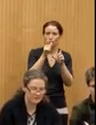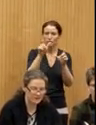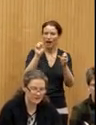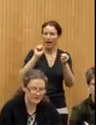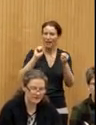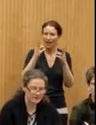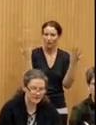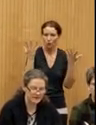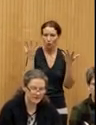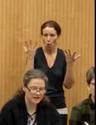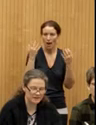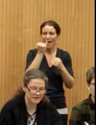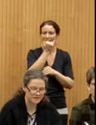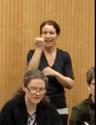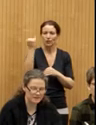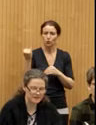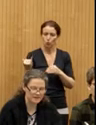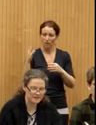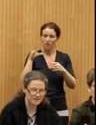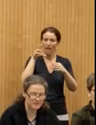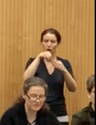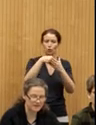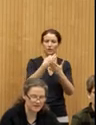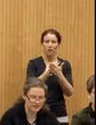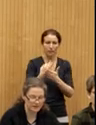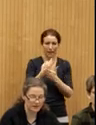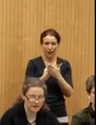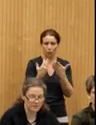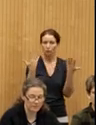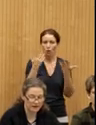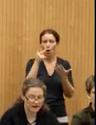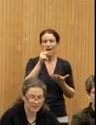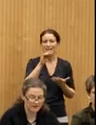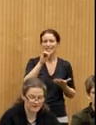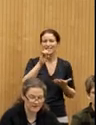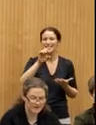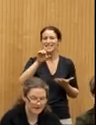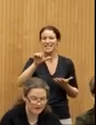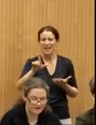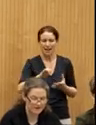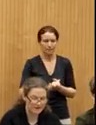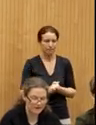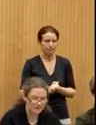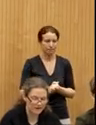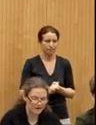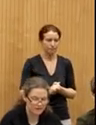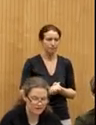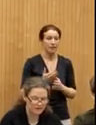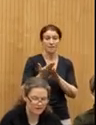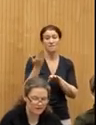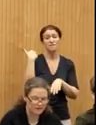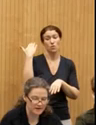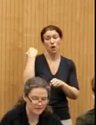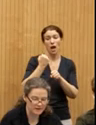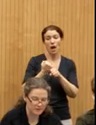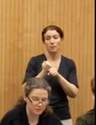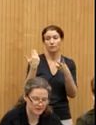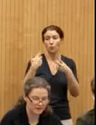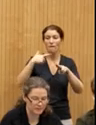inklusive Bildung an der Christian-Albrechts-Universität zu Kiel. Vorher arbeitete ich in einer Werkstatt für Menschen